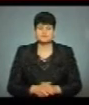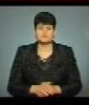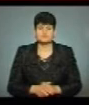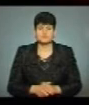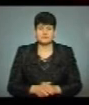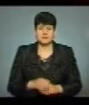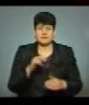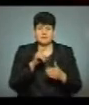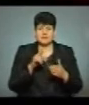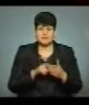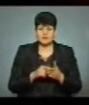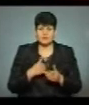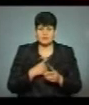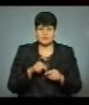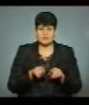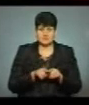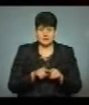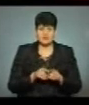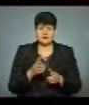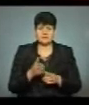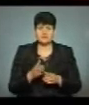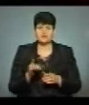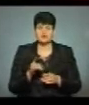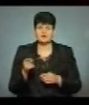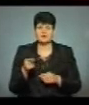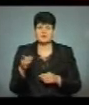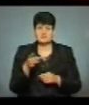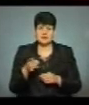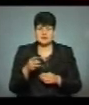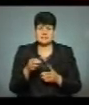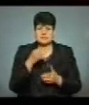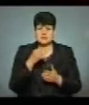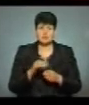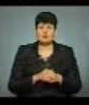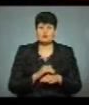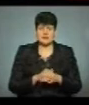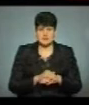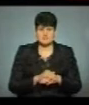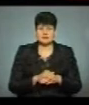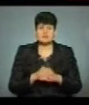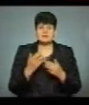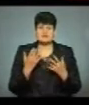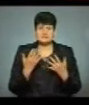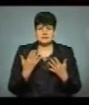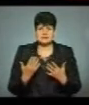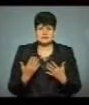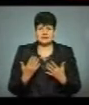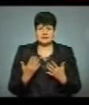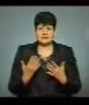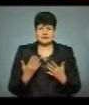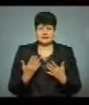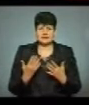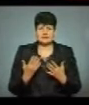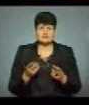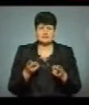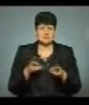вечір. Мені питання таке відносно теперішнього Тернопільського району. Скажіть, будь ласка, скільки саме громад залишиться в